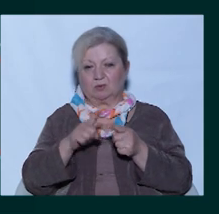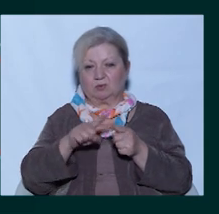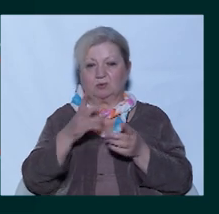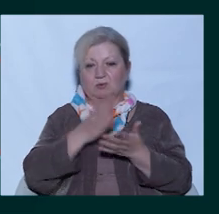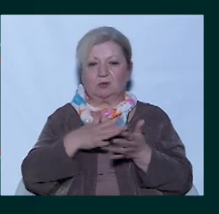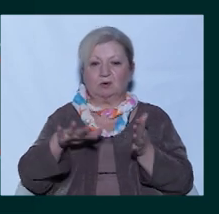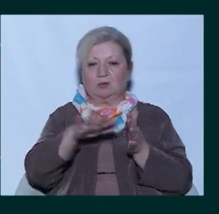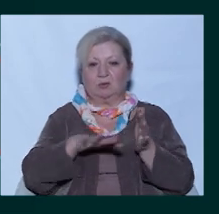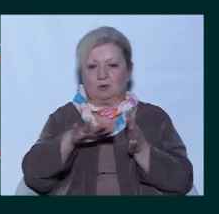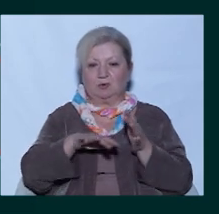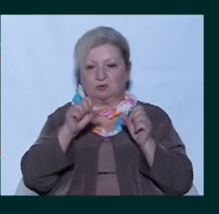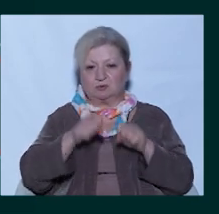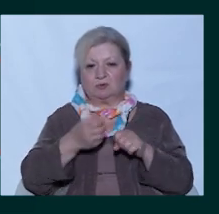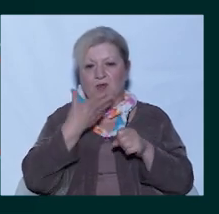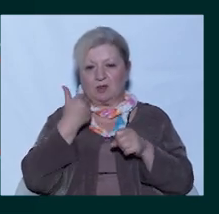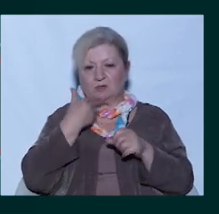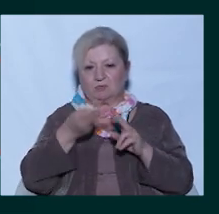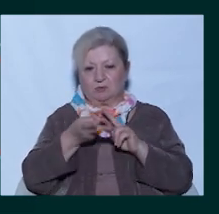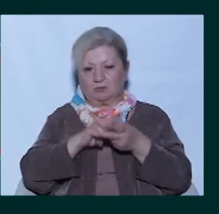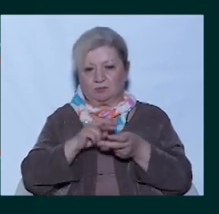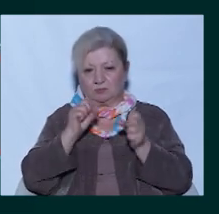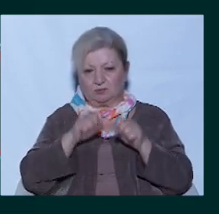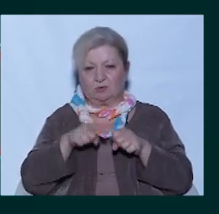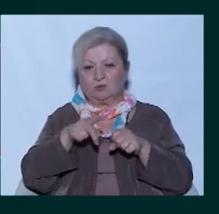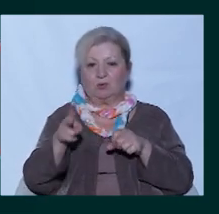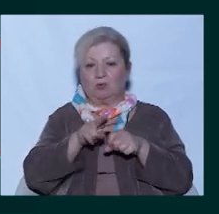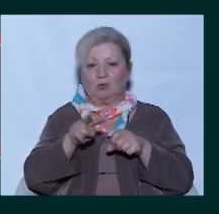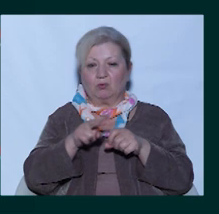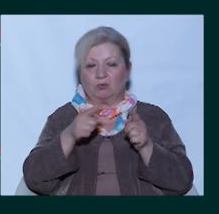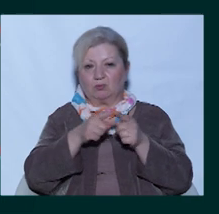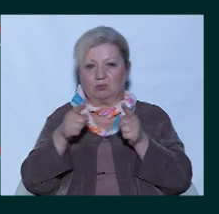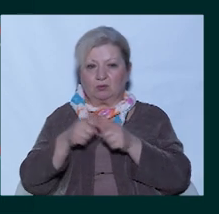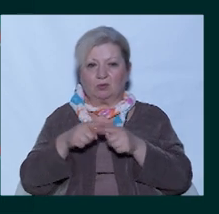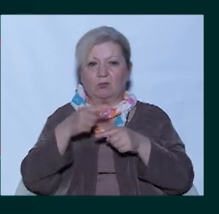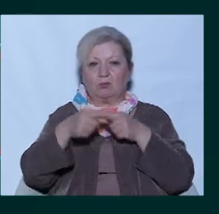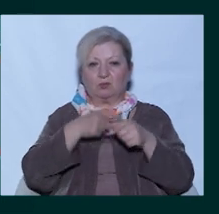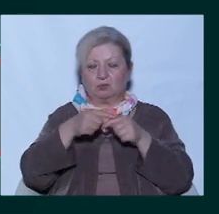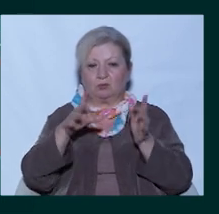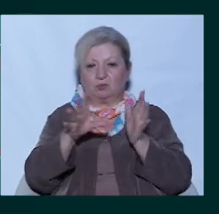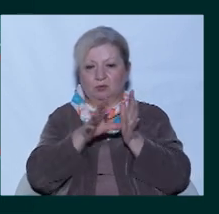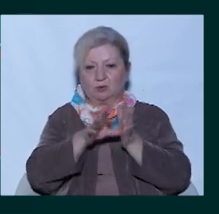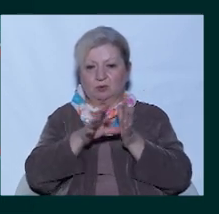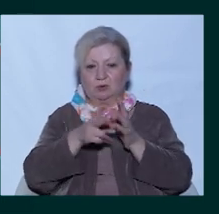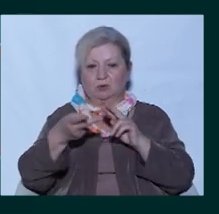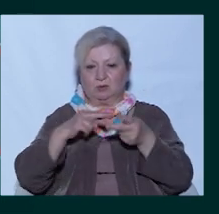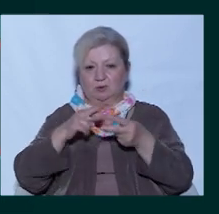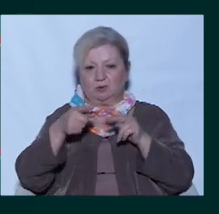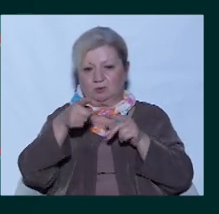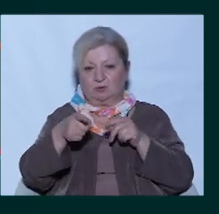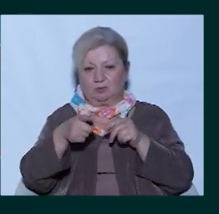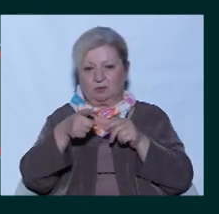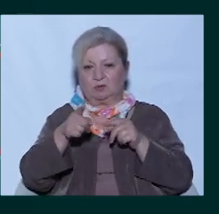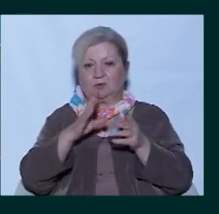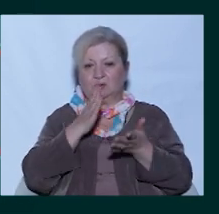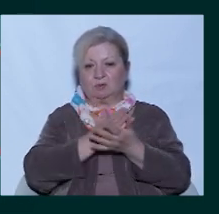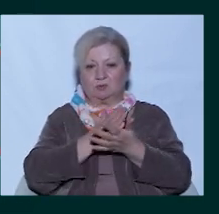რომლის ფართობის გამოცვლა ადვილად შეგვიძლია და მოდით ეს ორი მართკუთხედი, მუდმივი დენის მართკუთხედი და ცვლადი დენის, ნახეთ